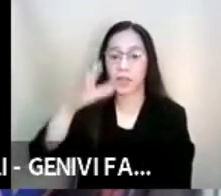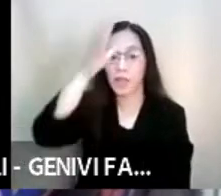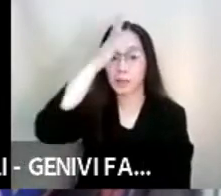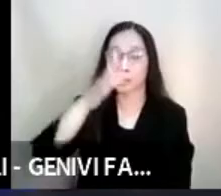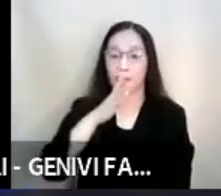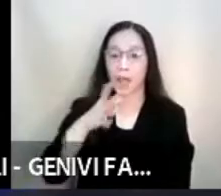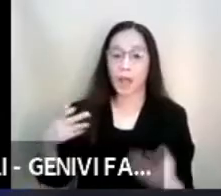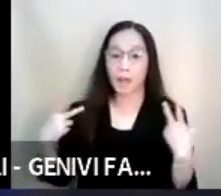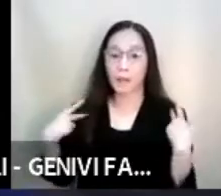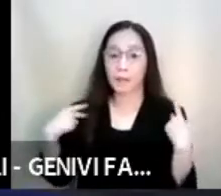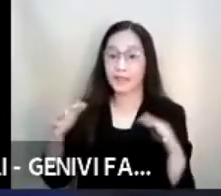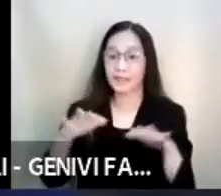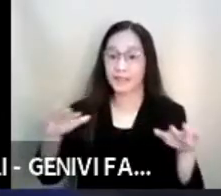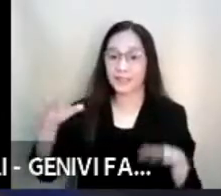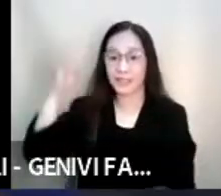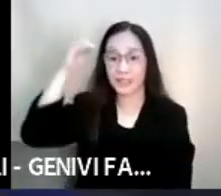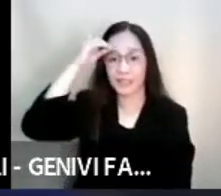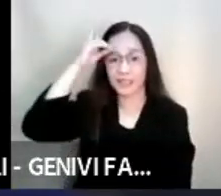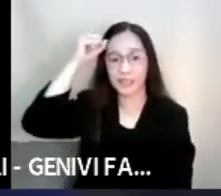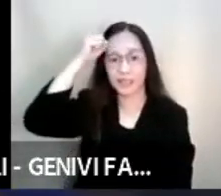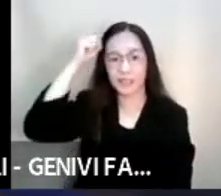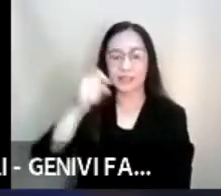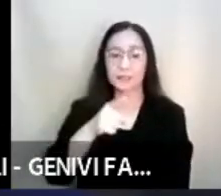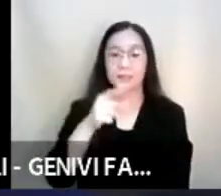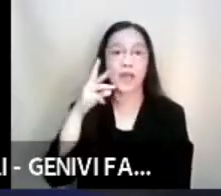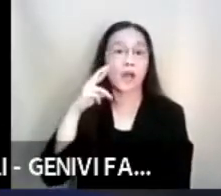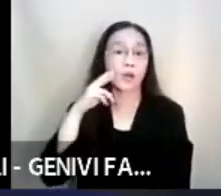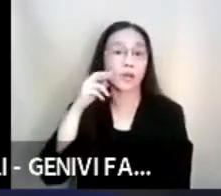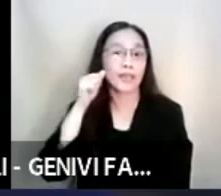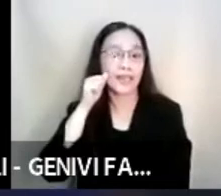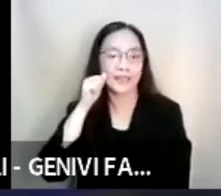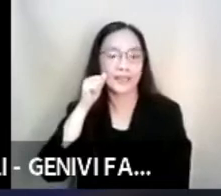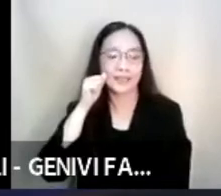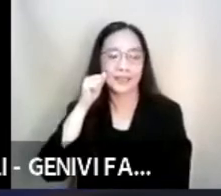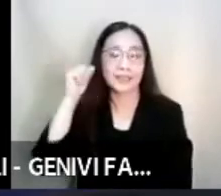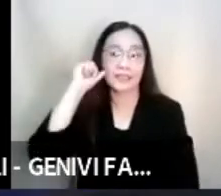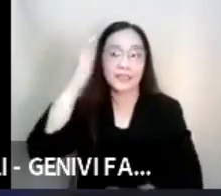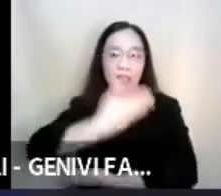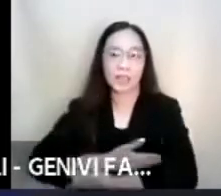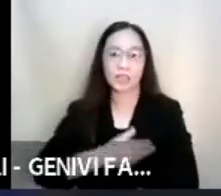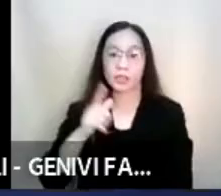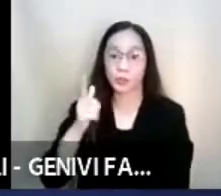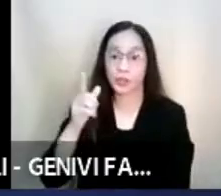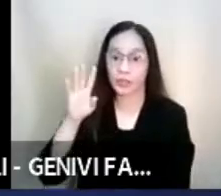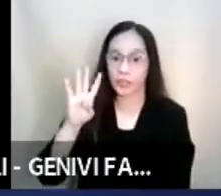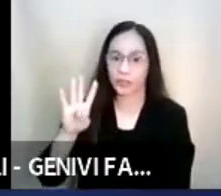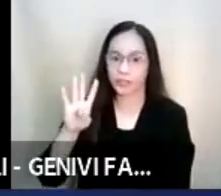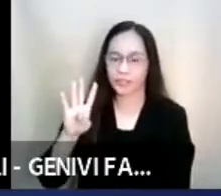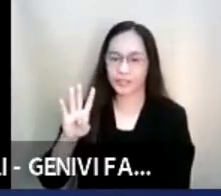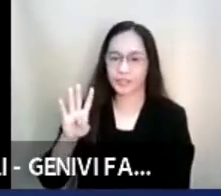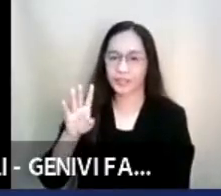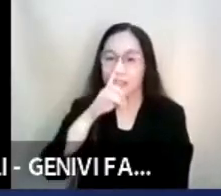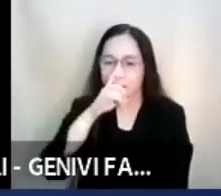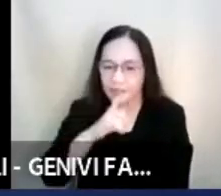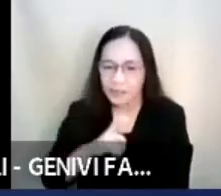Down. At si Rosan po, ang anak ko, ay 24 years old na siya. Ang